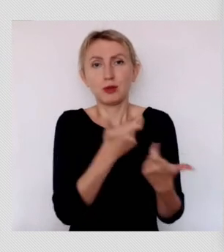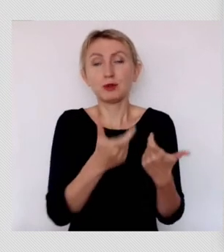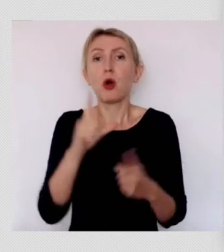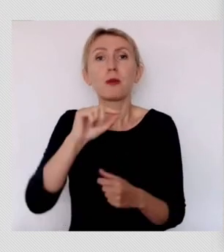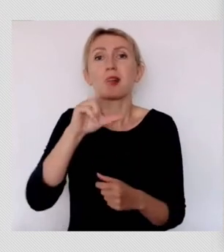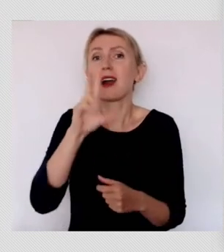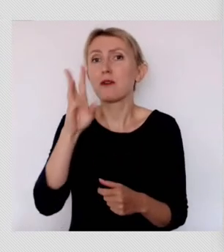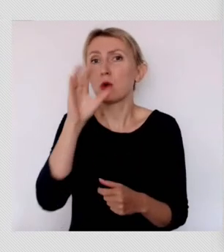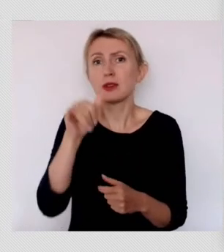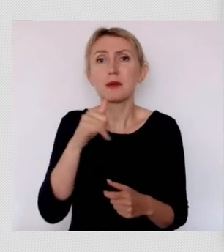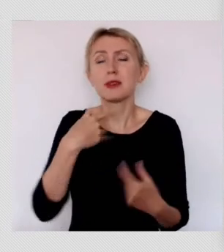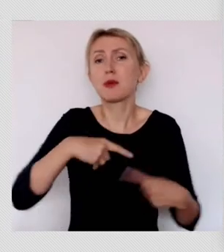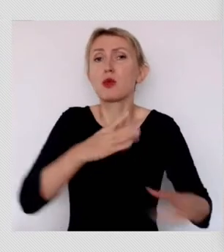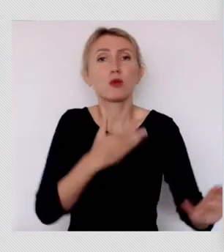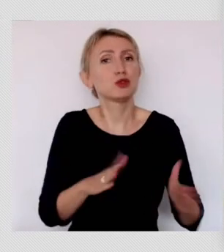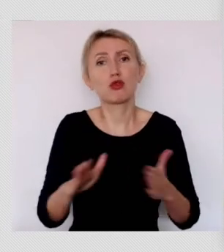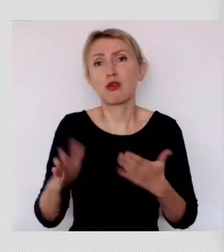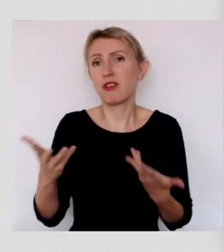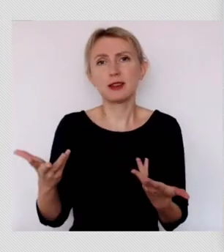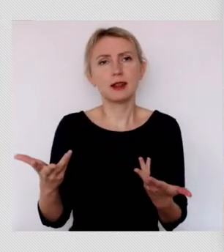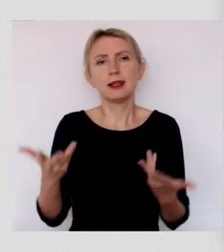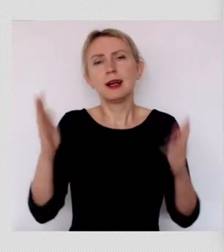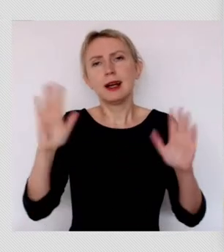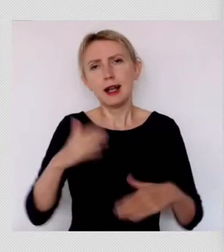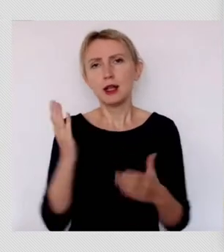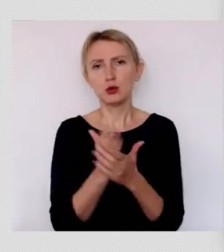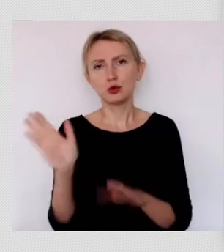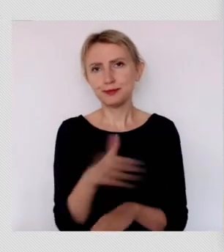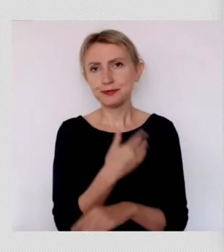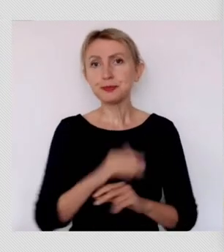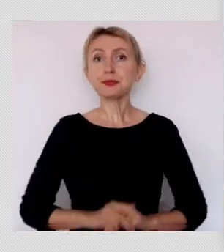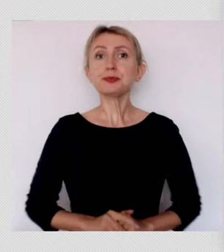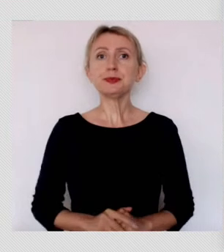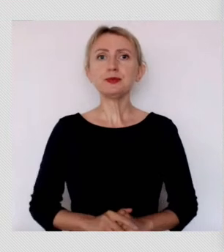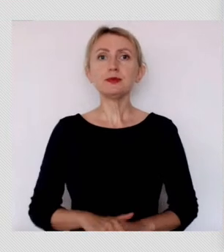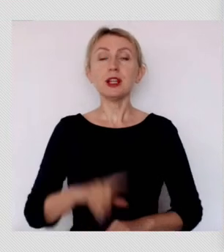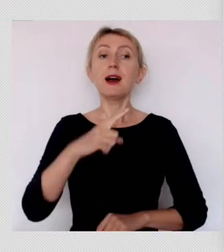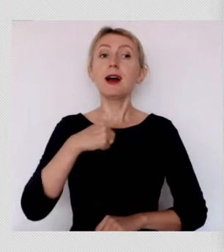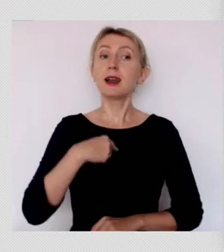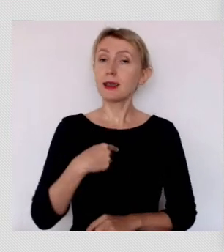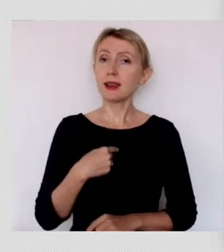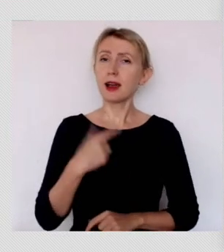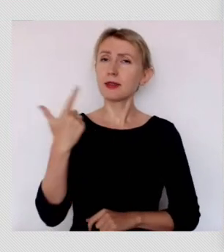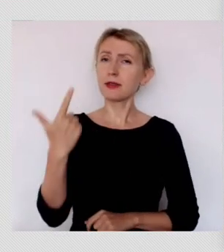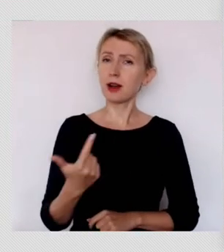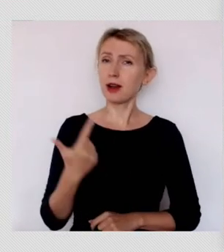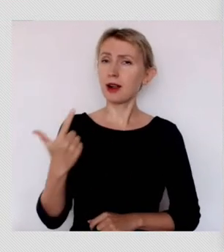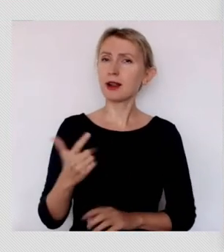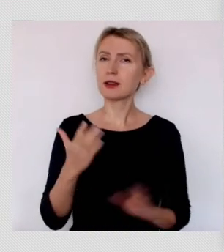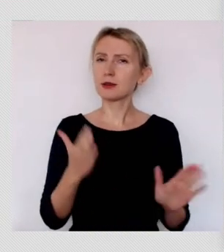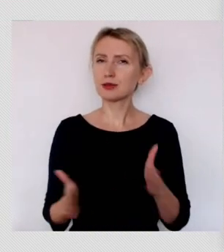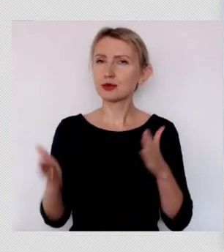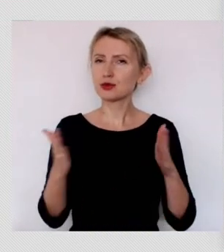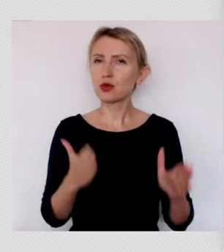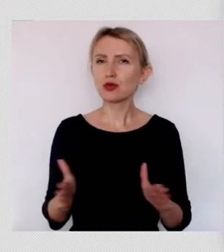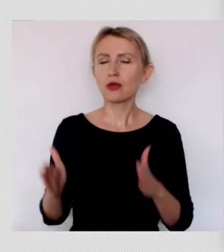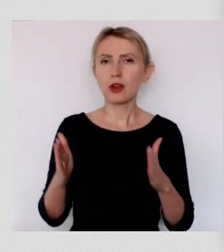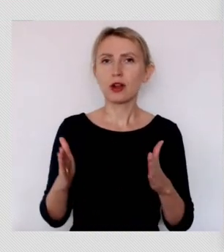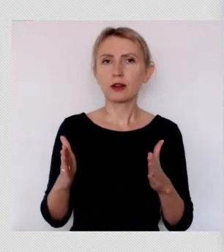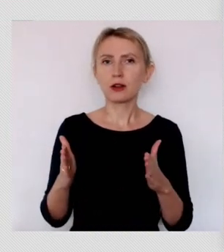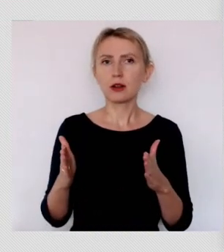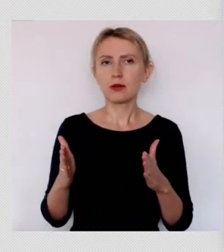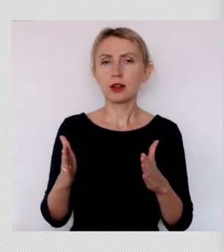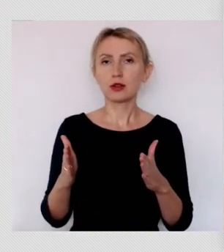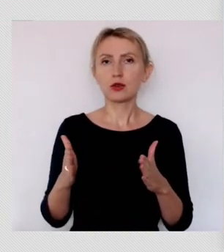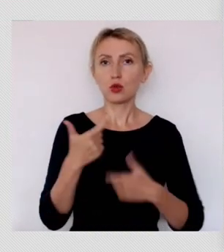liczenia głosów, no ale to było. Proszę państwa, ja 2 lata przygotowywałem się do